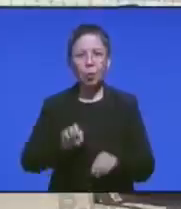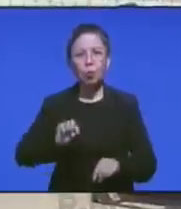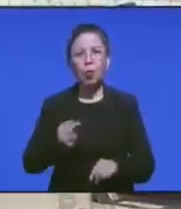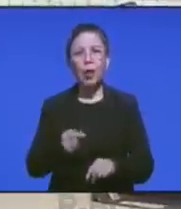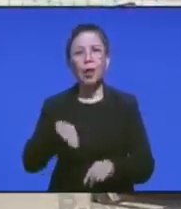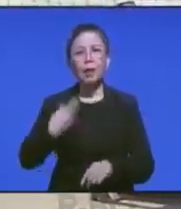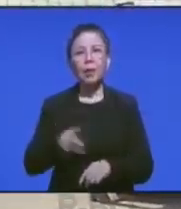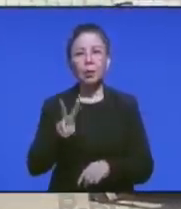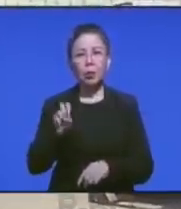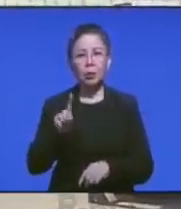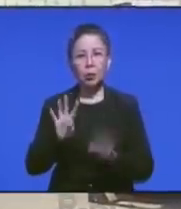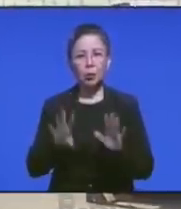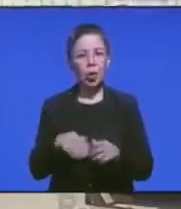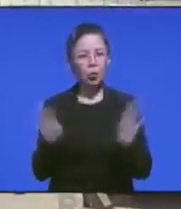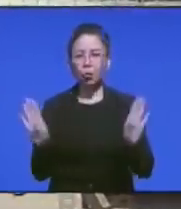awal tahun ini.